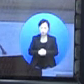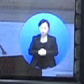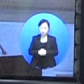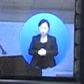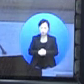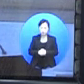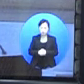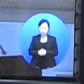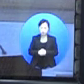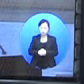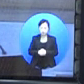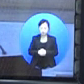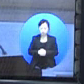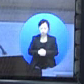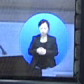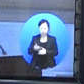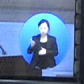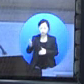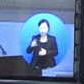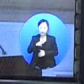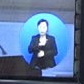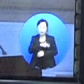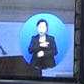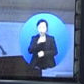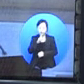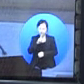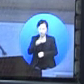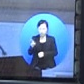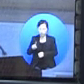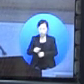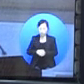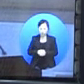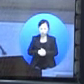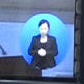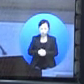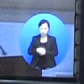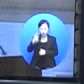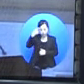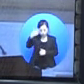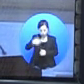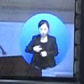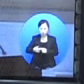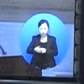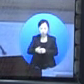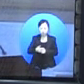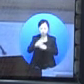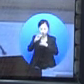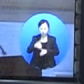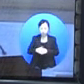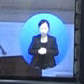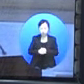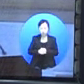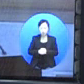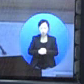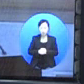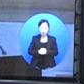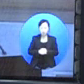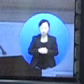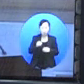지역 간의 갈등을 더 조장할 수도 있고 불편한 관계를 만들 수 있는 아주 민감한 사항입니다. 이거를